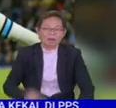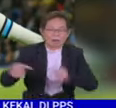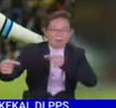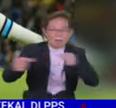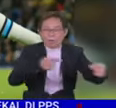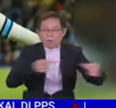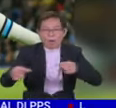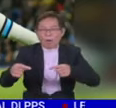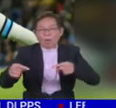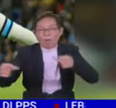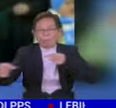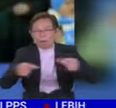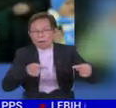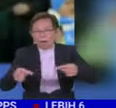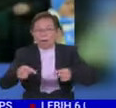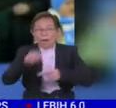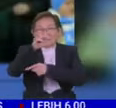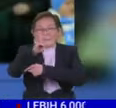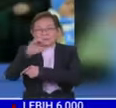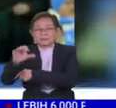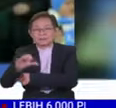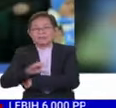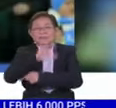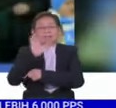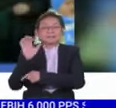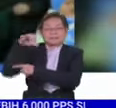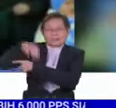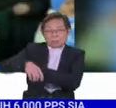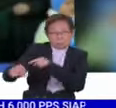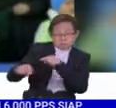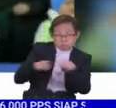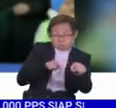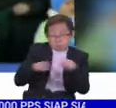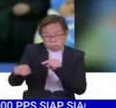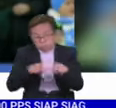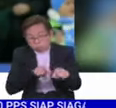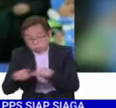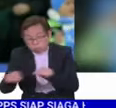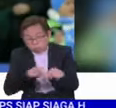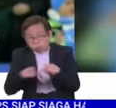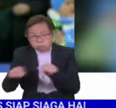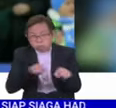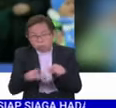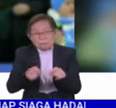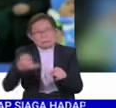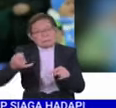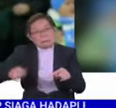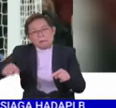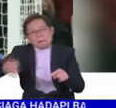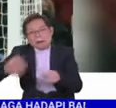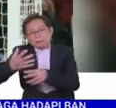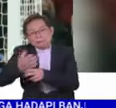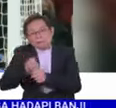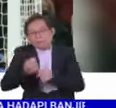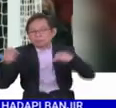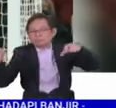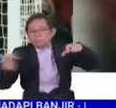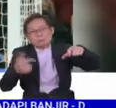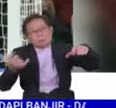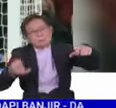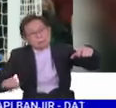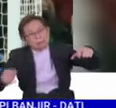Beraksi di Stadium Etihad, Manchester City dan Chelsea saling melancar serangan ke arah kubu lawan masing-masing namun gagal menghasilkan sebarang